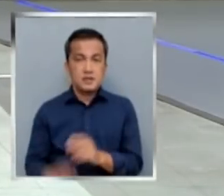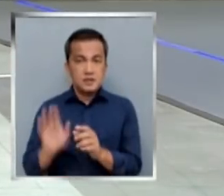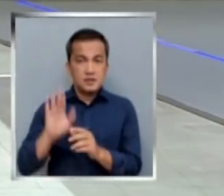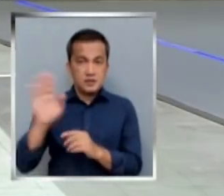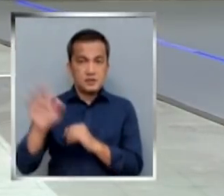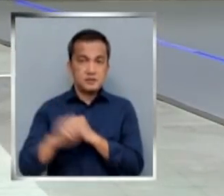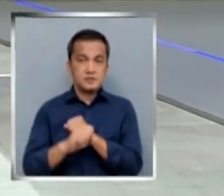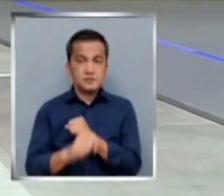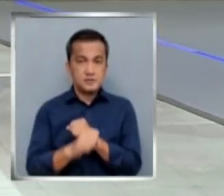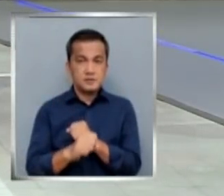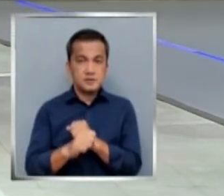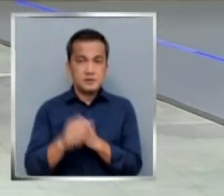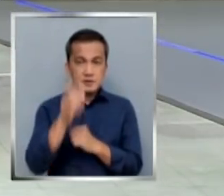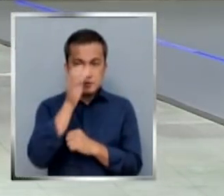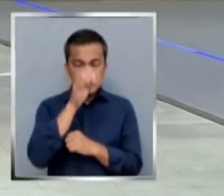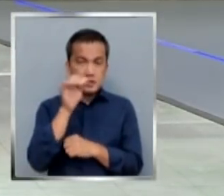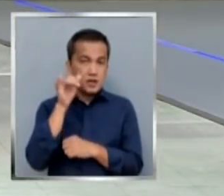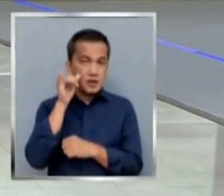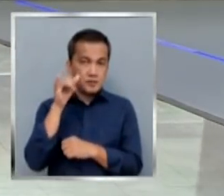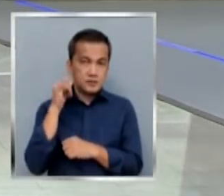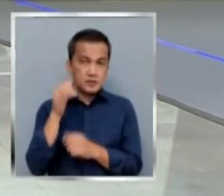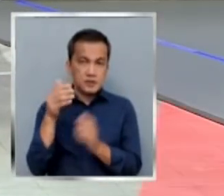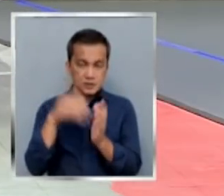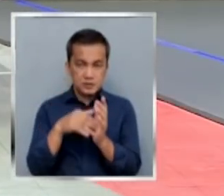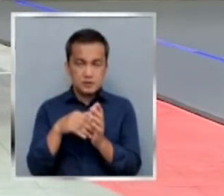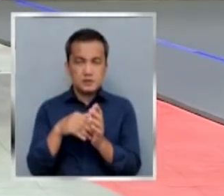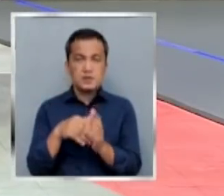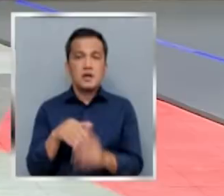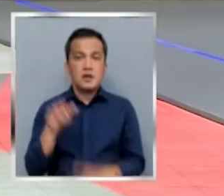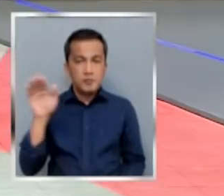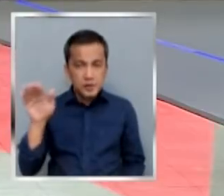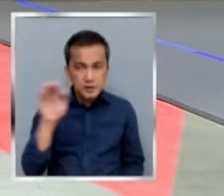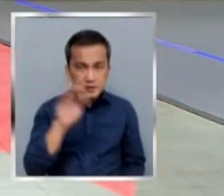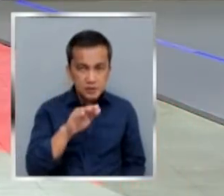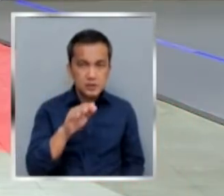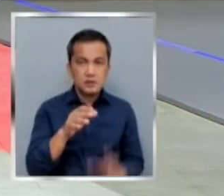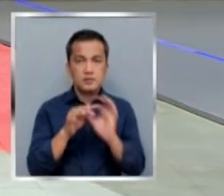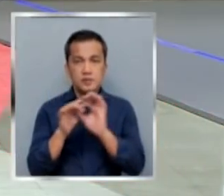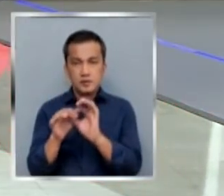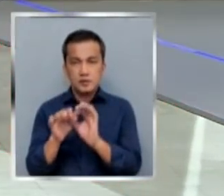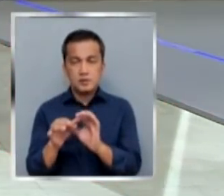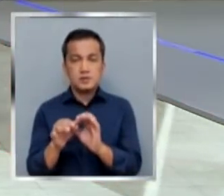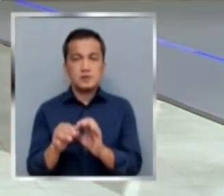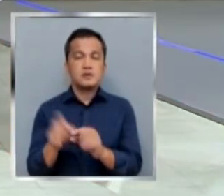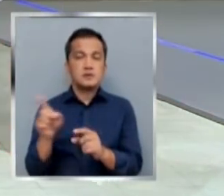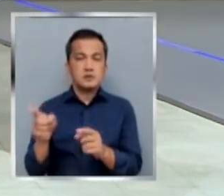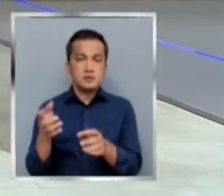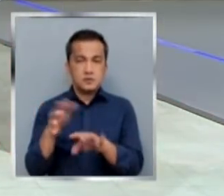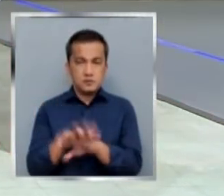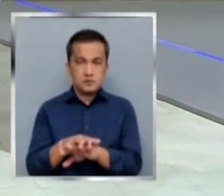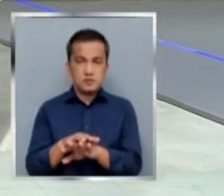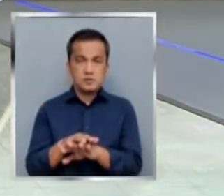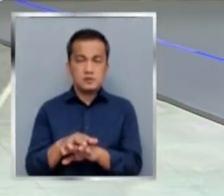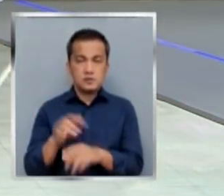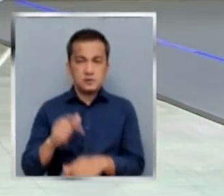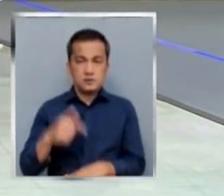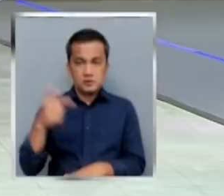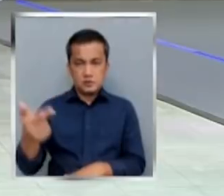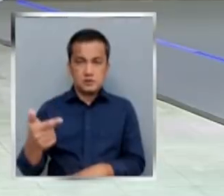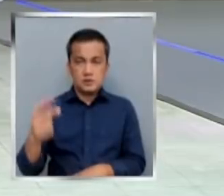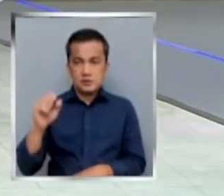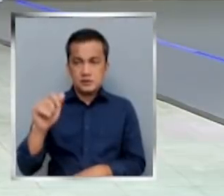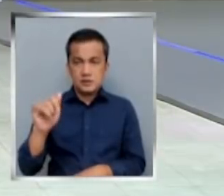Cebu City kahapon, muli nilang ipinanawagan ang pagkakaisa. Yan ang sanipuwersang tinutukan ni Sandra